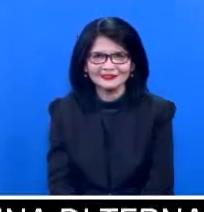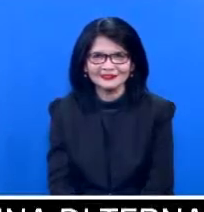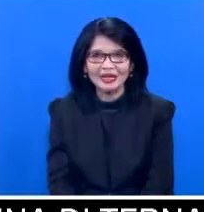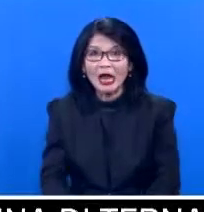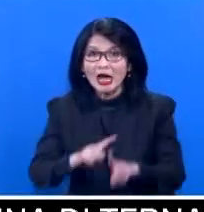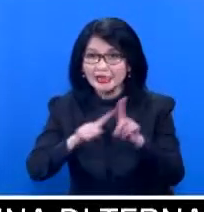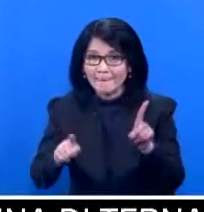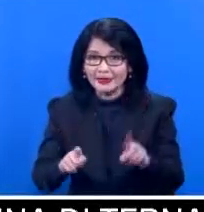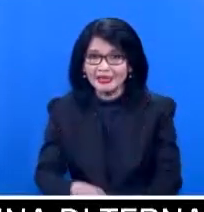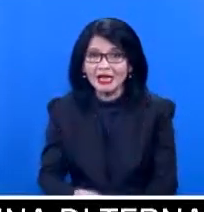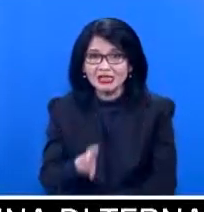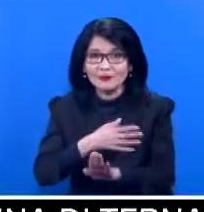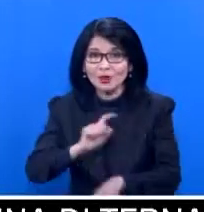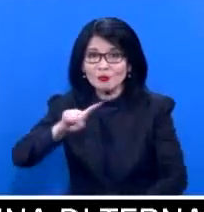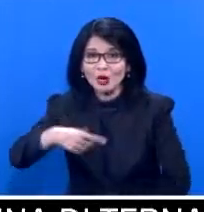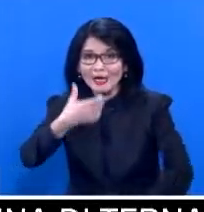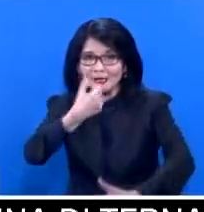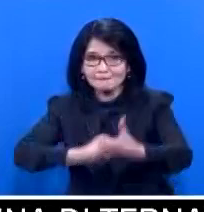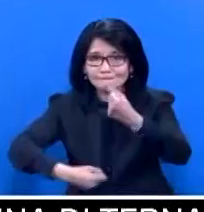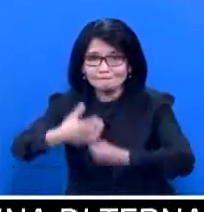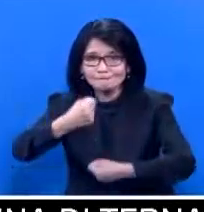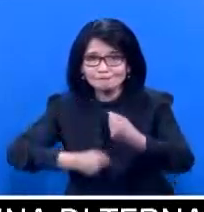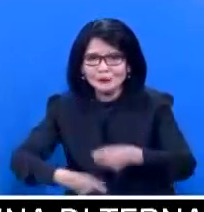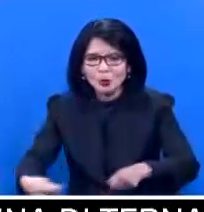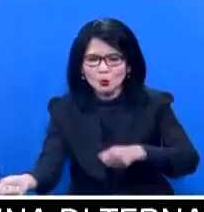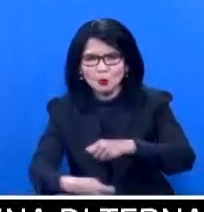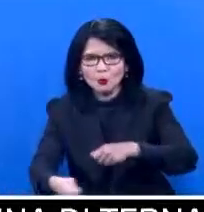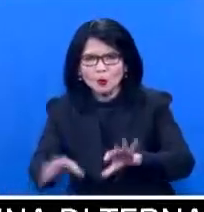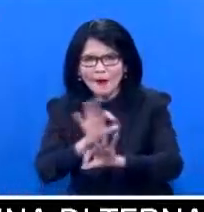Tapi sebelum kita mulai memerah susu sapi, yuk kita bersihin dulu kandangnya.